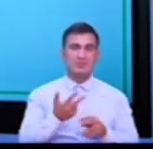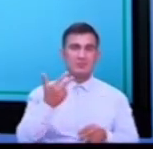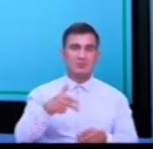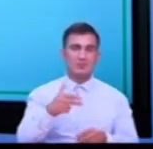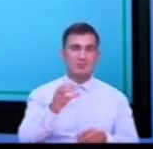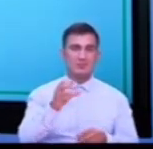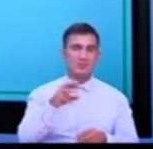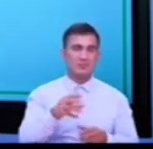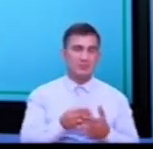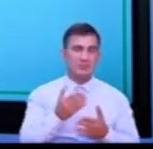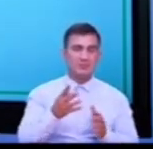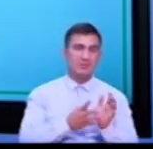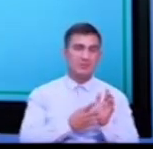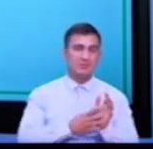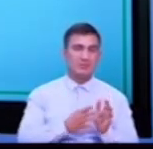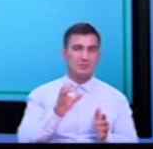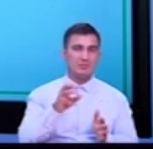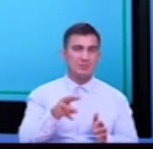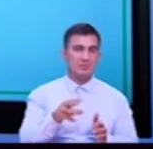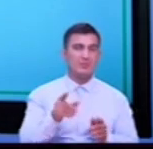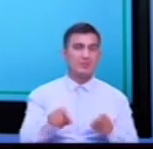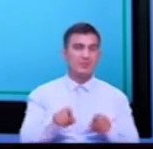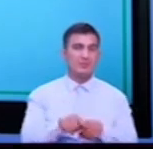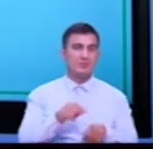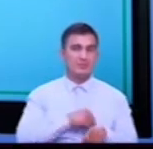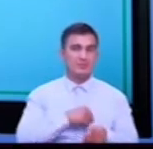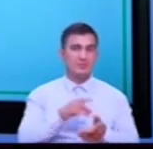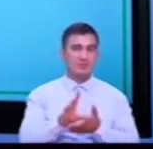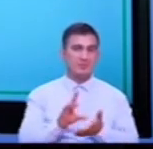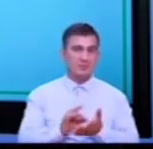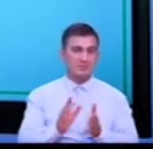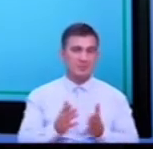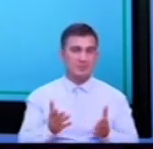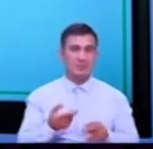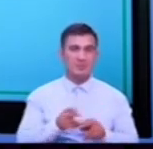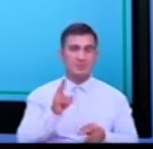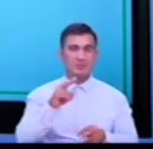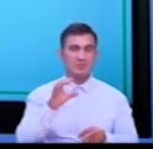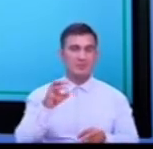30 santimetr va 9 santimetr qilib 30 santimetr 3